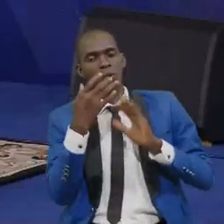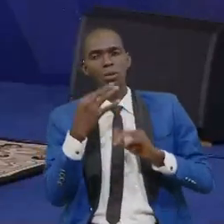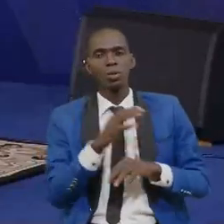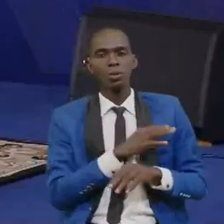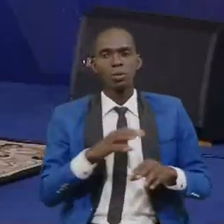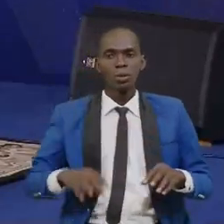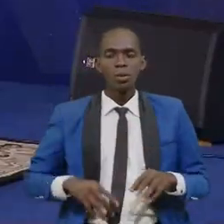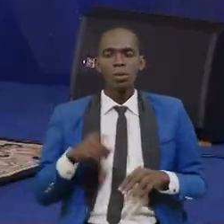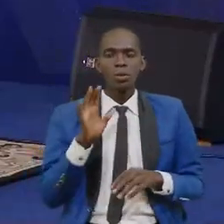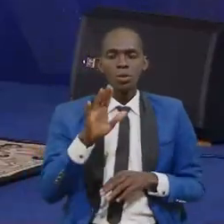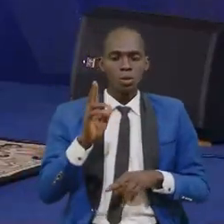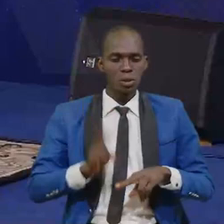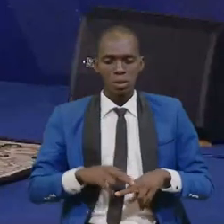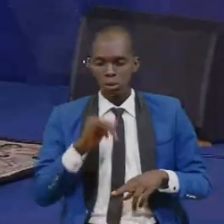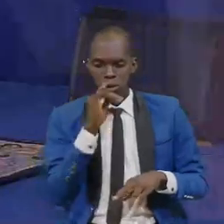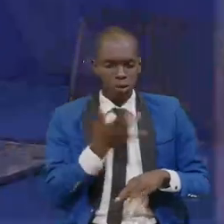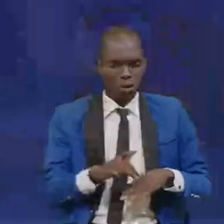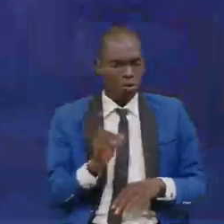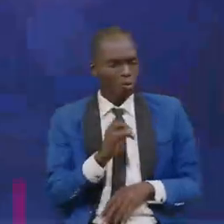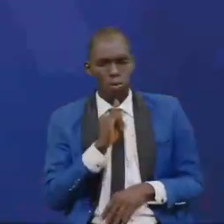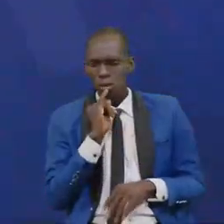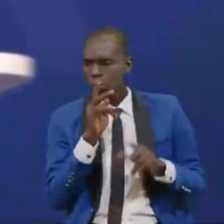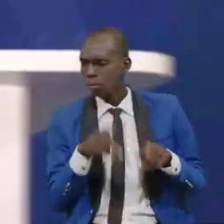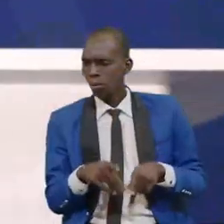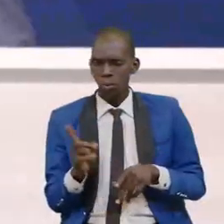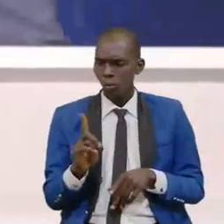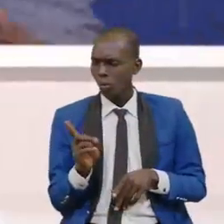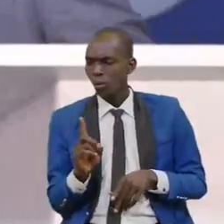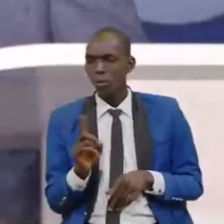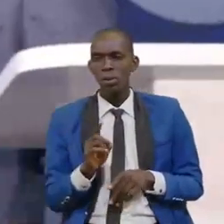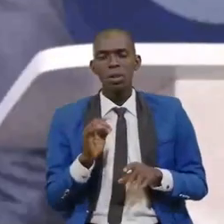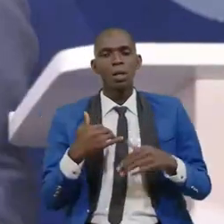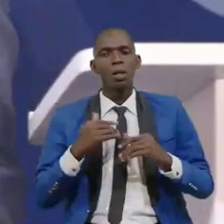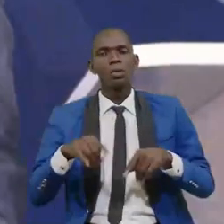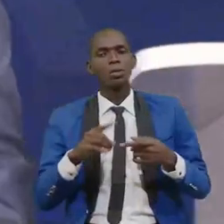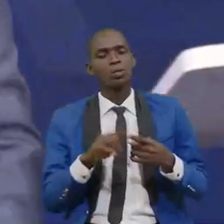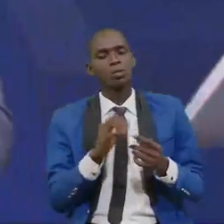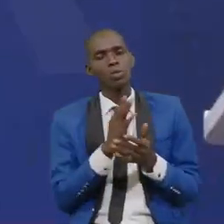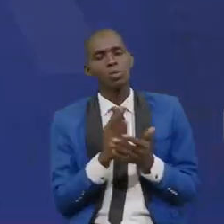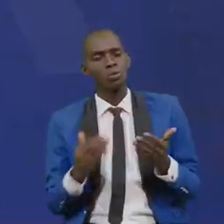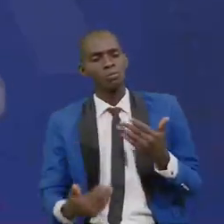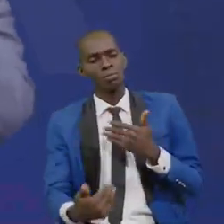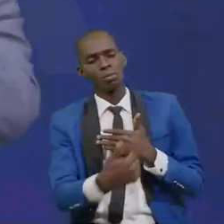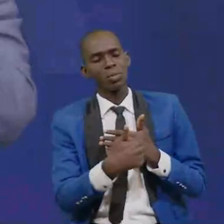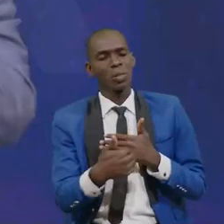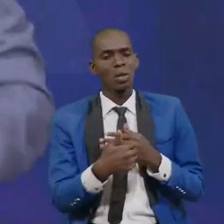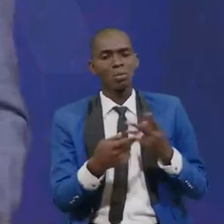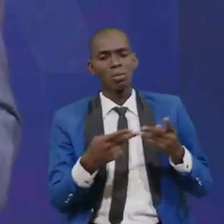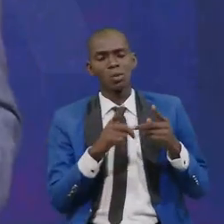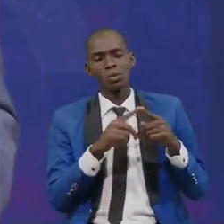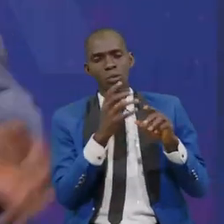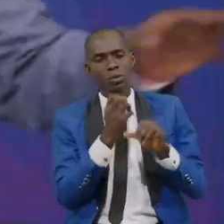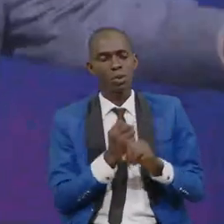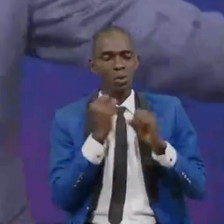Christ, ton siège est vacant. Où est-il? Où est-il? Où est-il? Il est allé vers les puissances